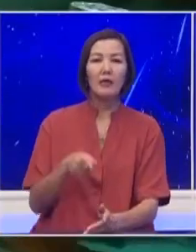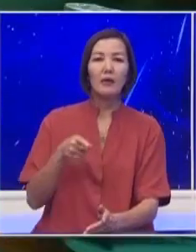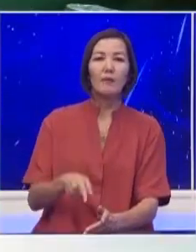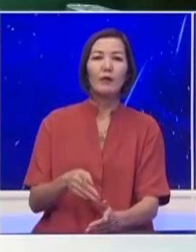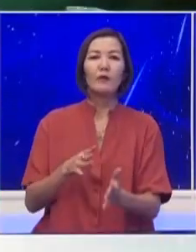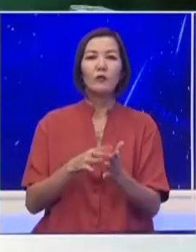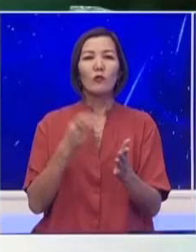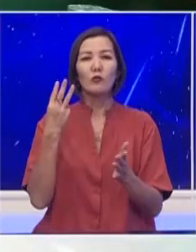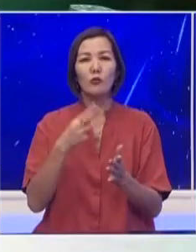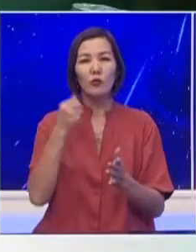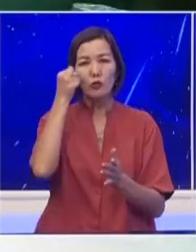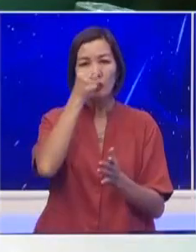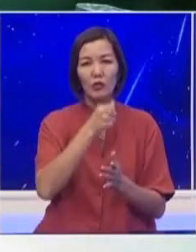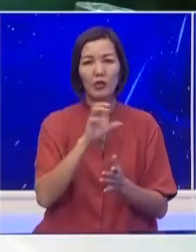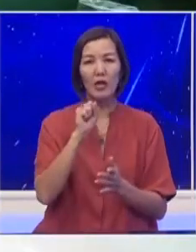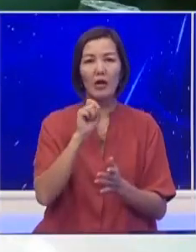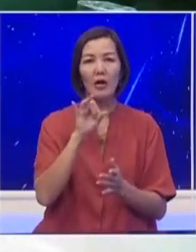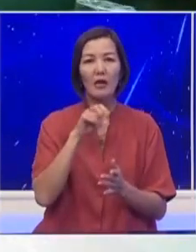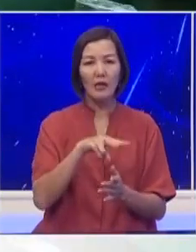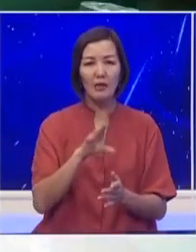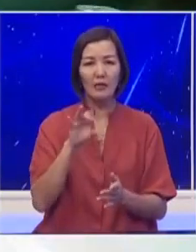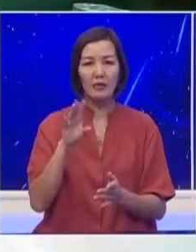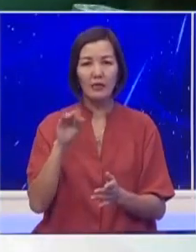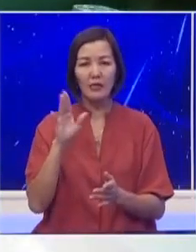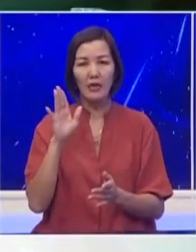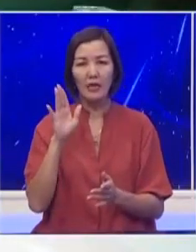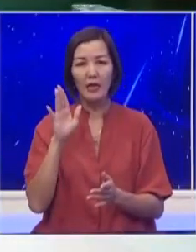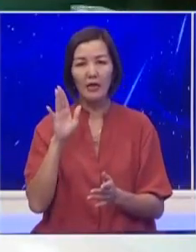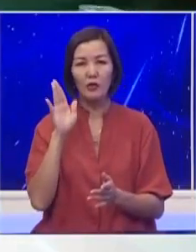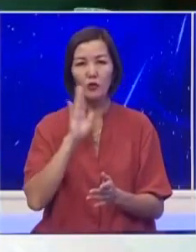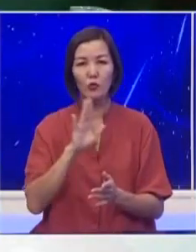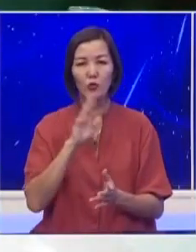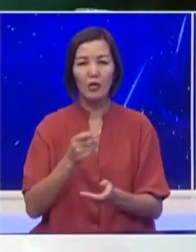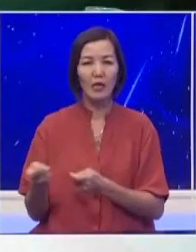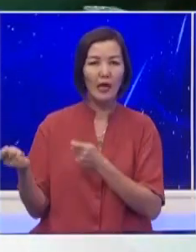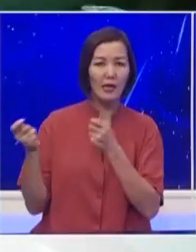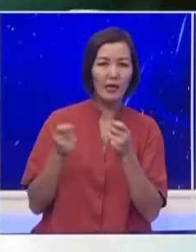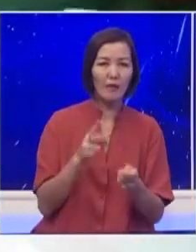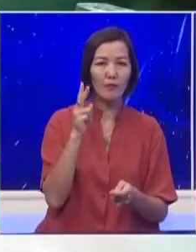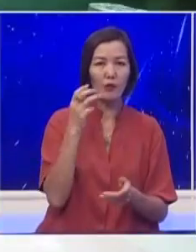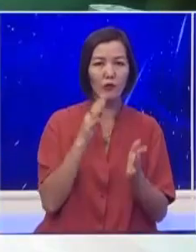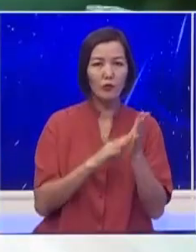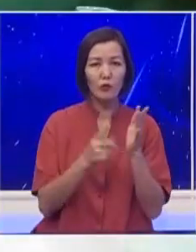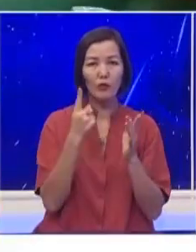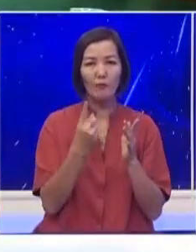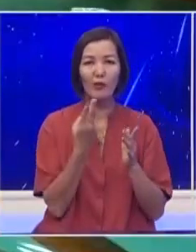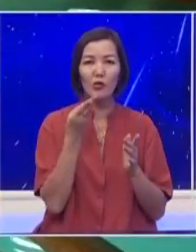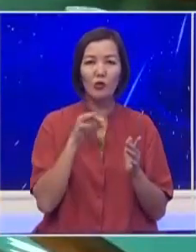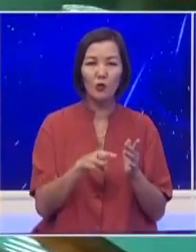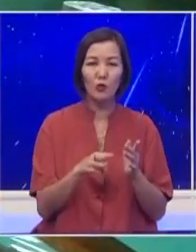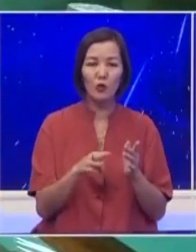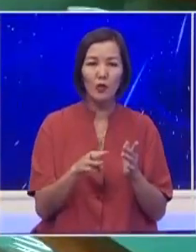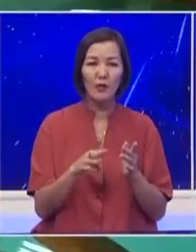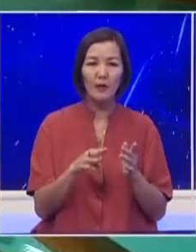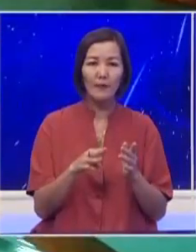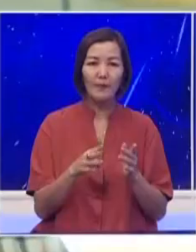1930 жылдары Арал Сырдария бассейнінен әкеліп 291 данасы жіберілген, жерсіндірілген. Содан